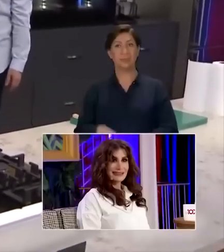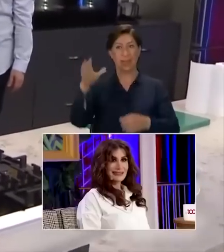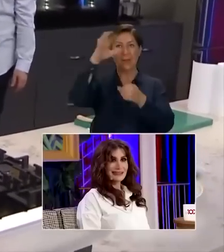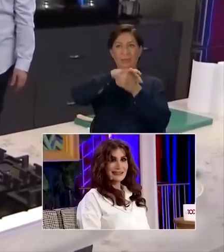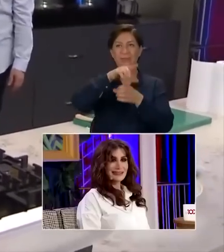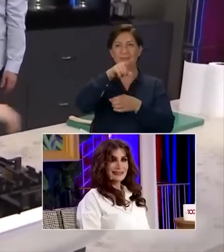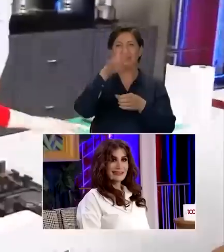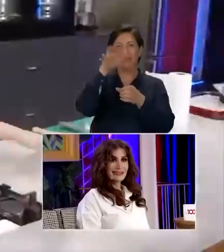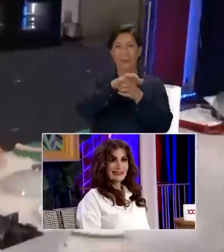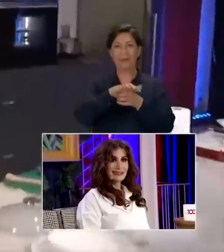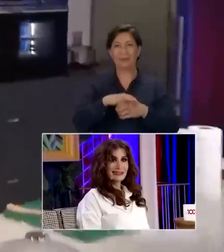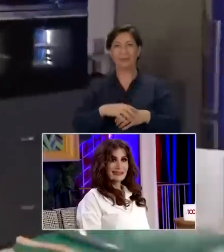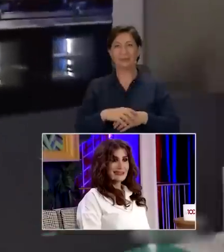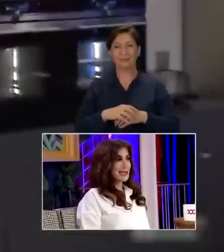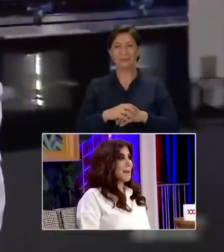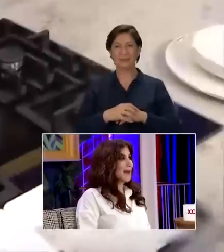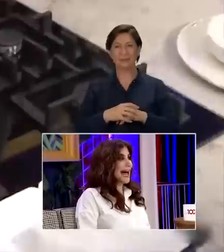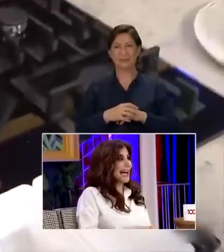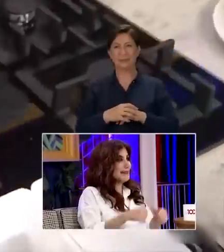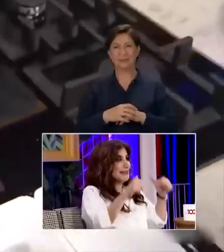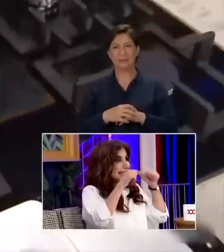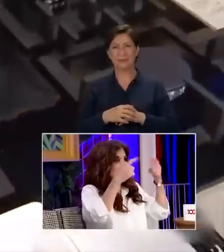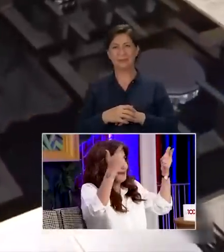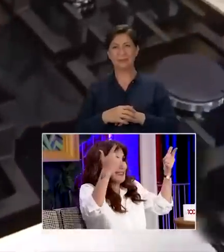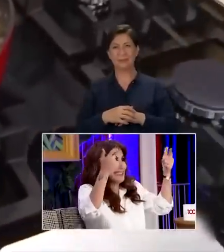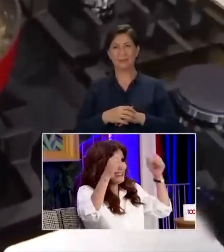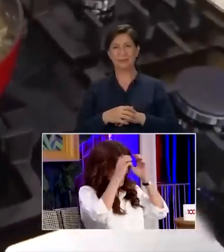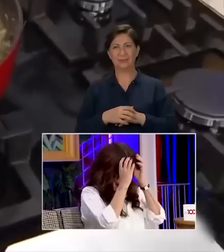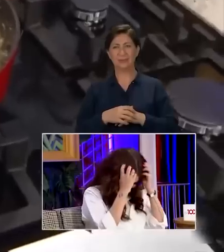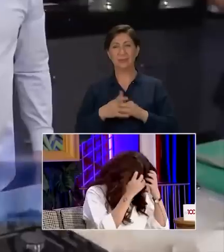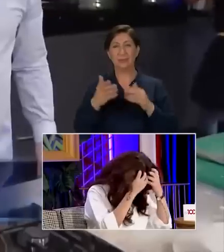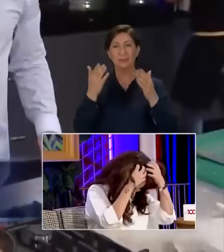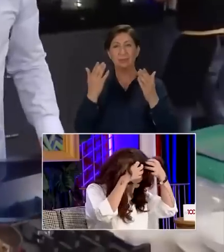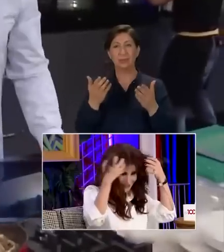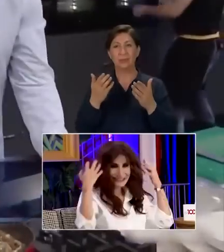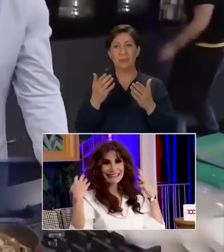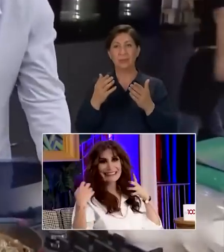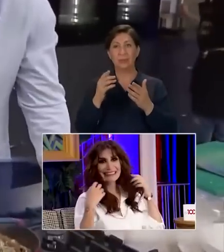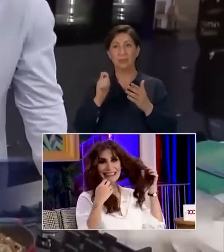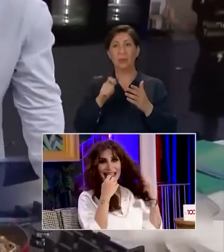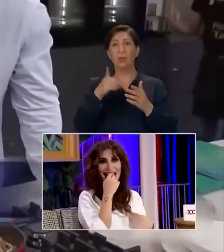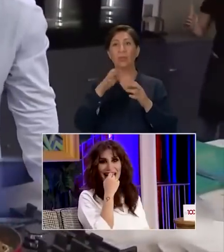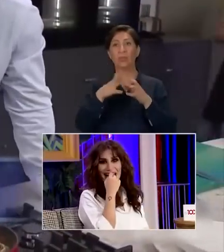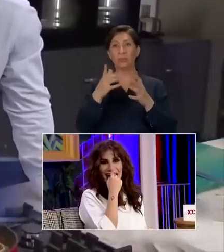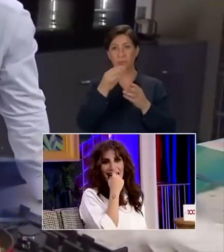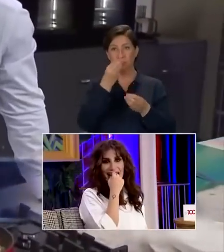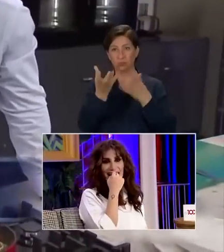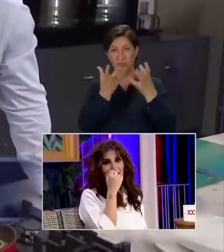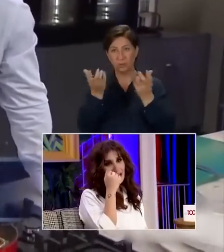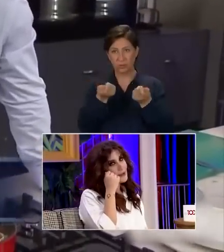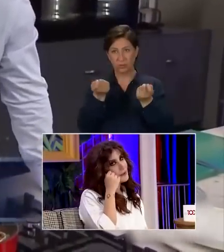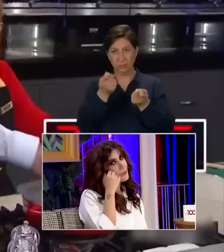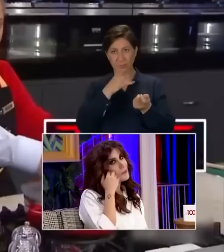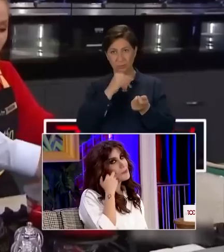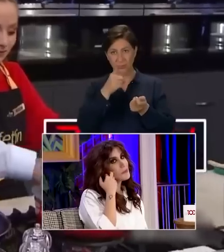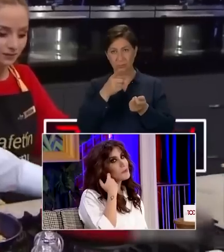Kapat. Kapat! Aç, aç, aç. Arkadaş. Yaparken öyle değildi. Daha sonra. Siz mutfakta çalışıyorsunuz değil